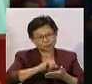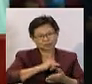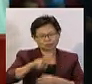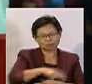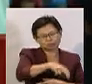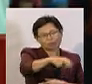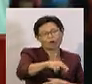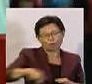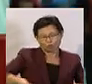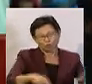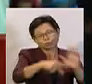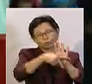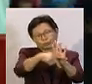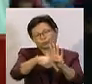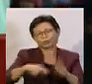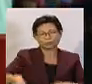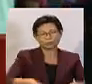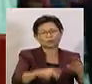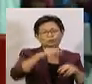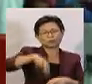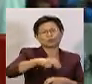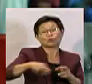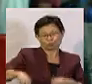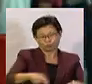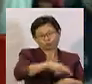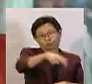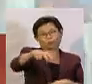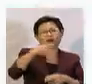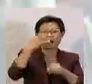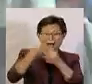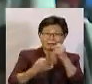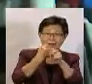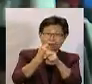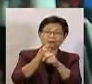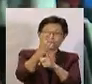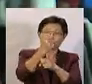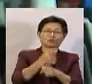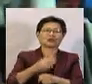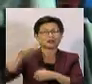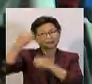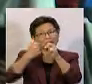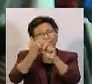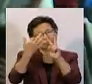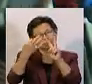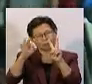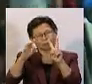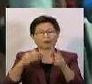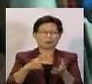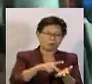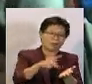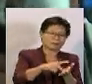tour lah. Satu Malaysia, insyaAllah. Akhir tahun ini satu, next year juga. Bayaran sejauh ini semua